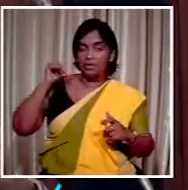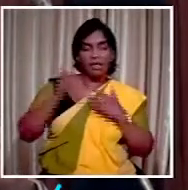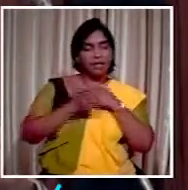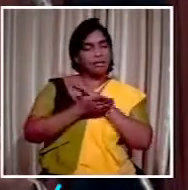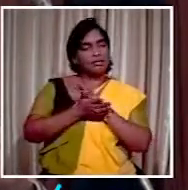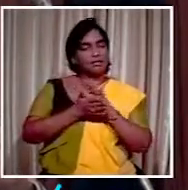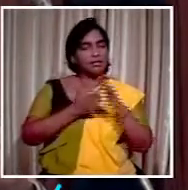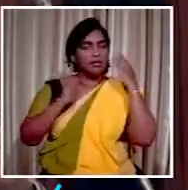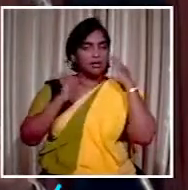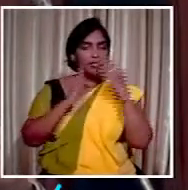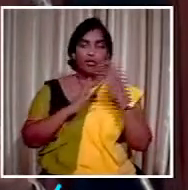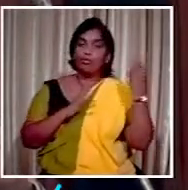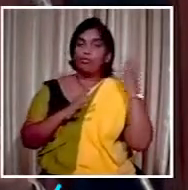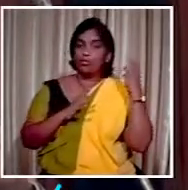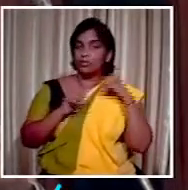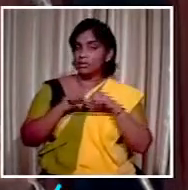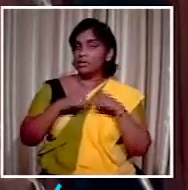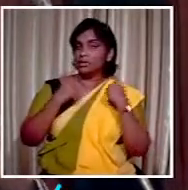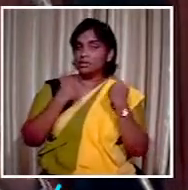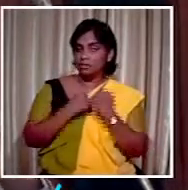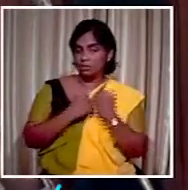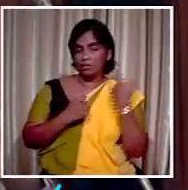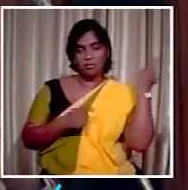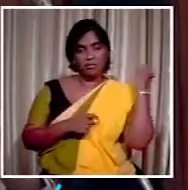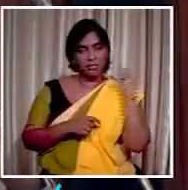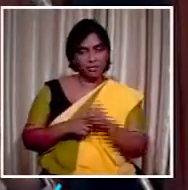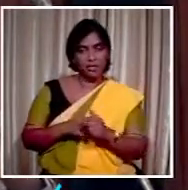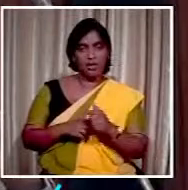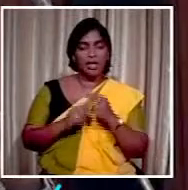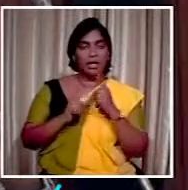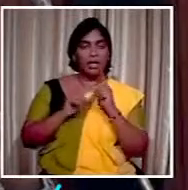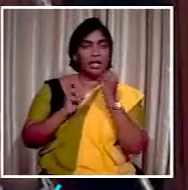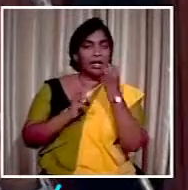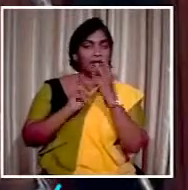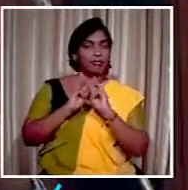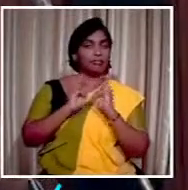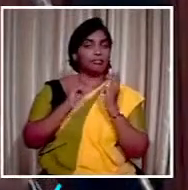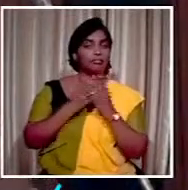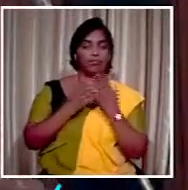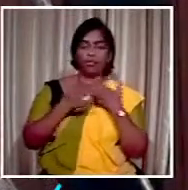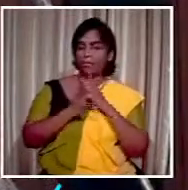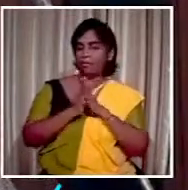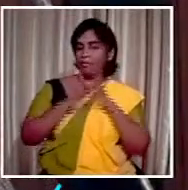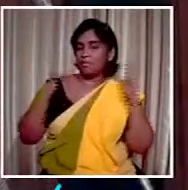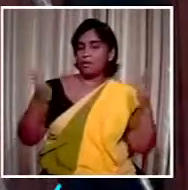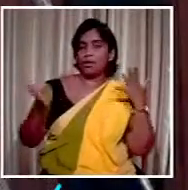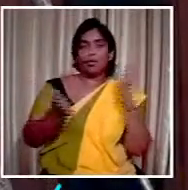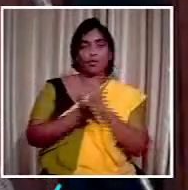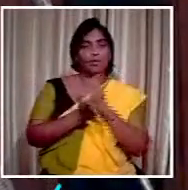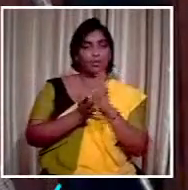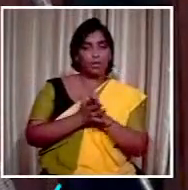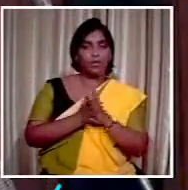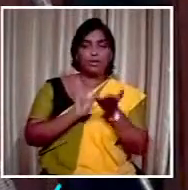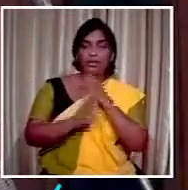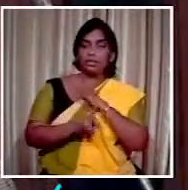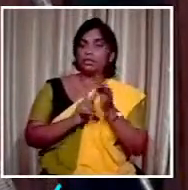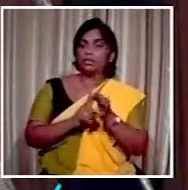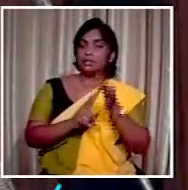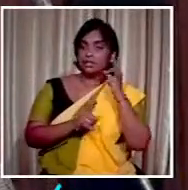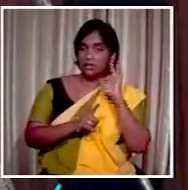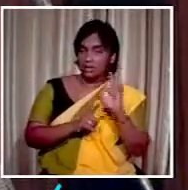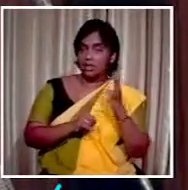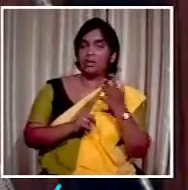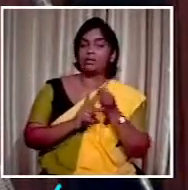පිළිබඳව ඉස්ලාමීය සංගමය ඇවිල්ලා නෙළුම් පොකුණේ විශාල උත්සවයක් පැවැත්තුවා. ඒවකට